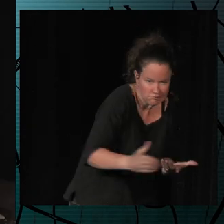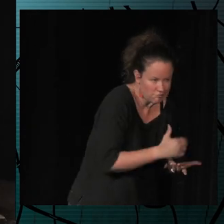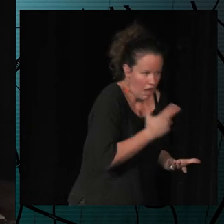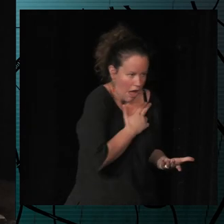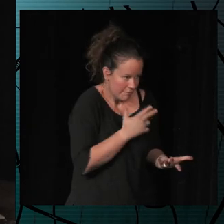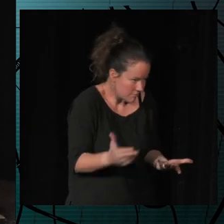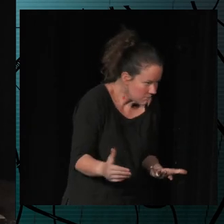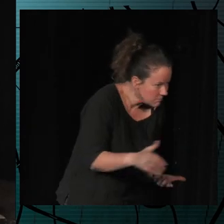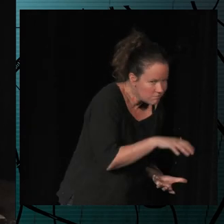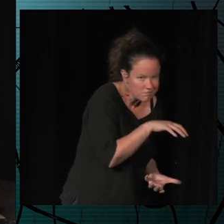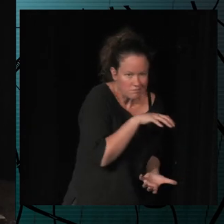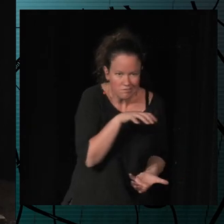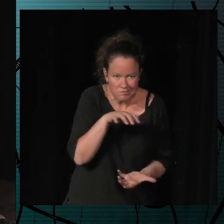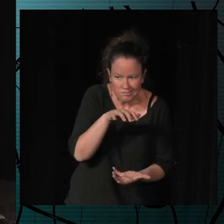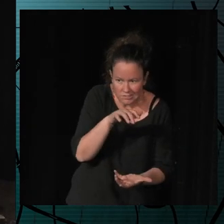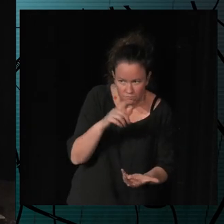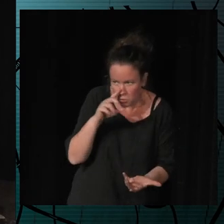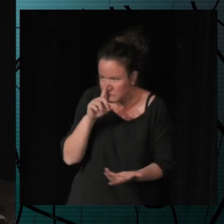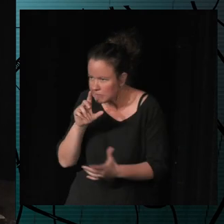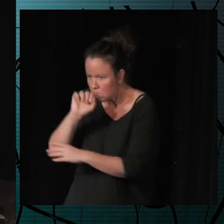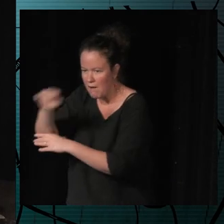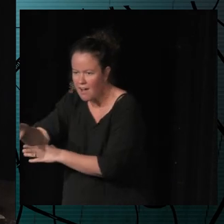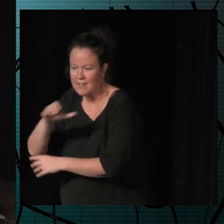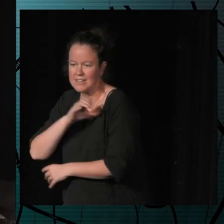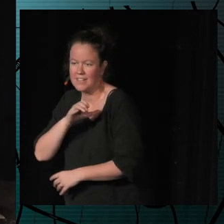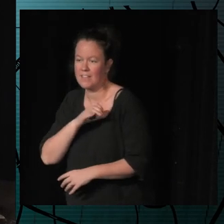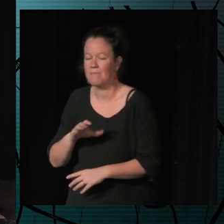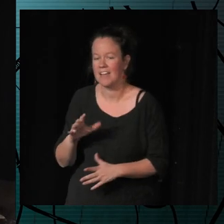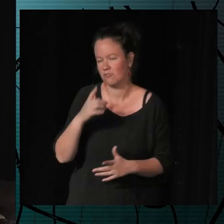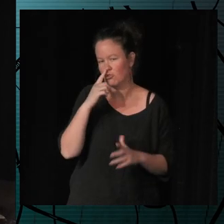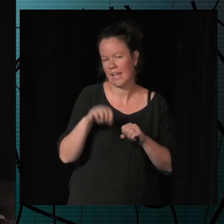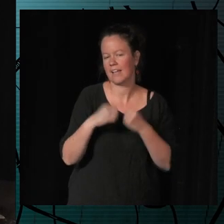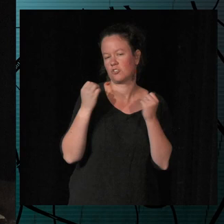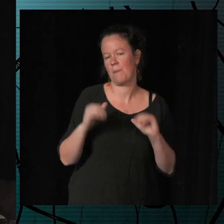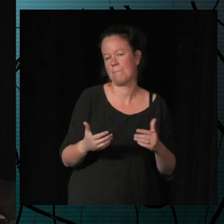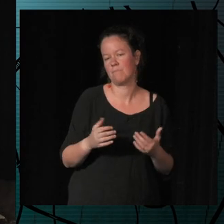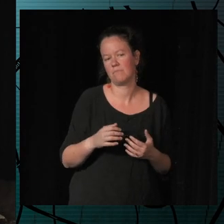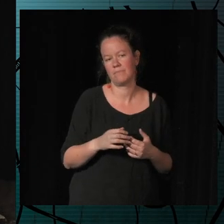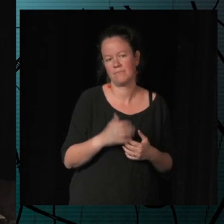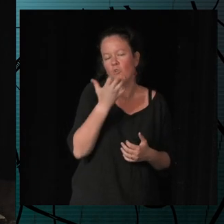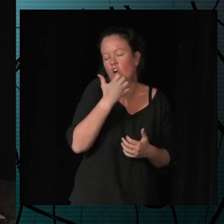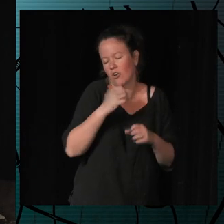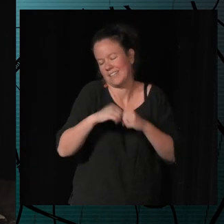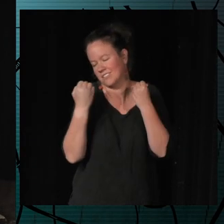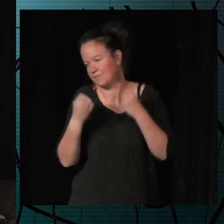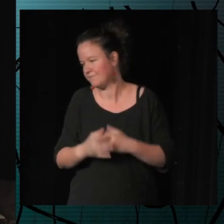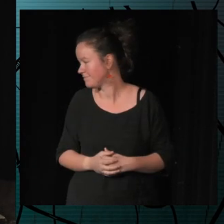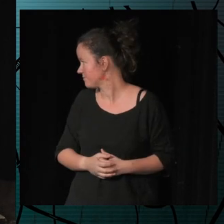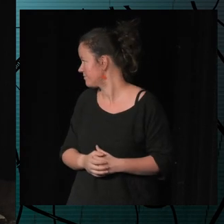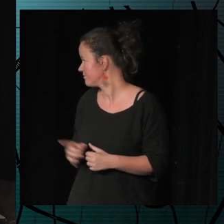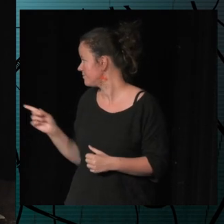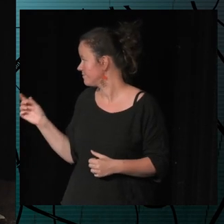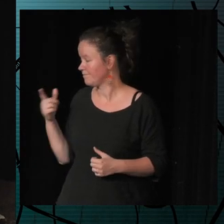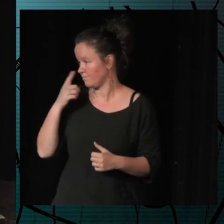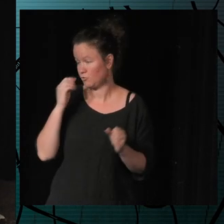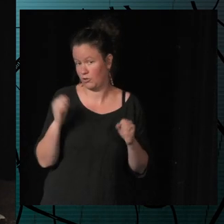d'équipement mais effectivement ça peut être des ruptures dans la narration de qui qui peuvent être mal venu enfin ouis non je suis complètement d'accord